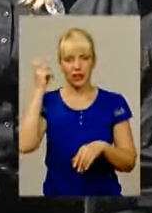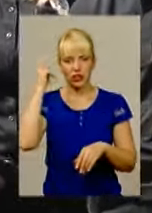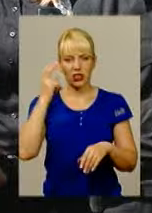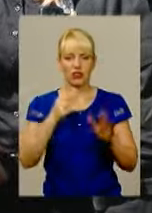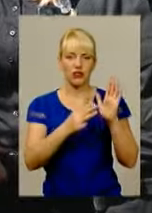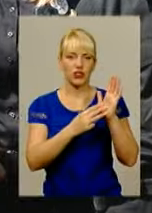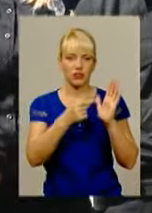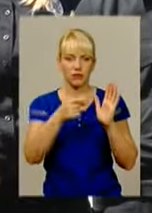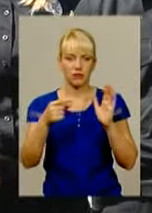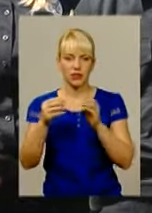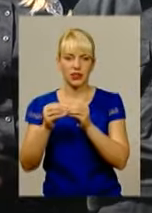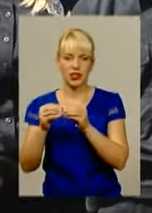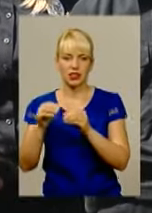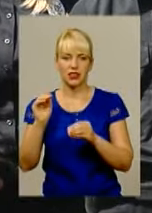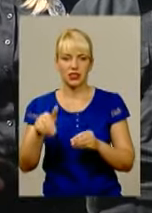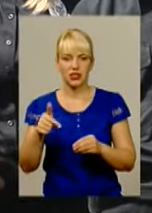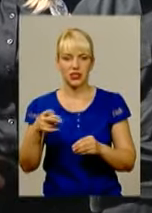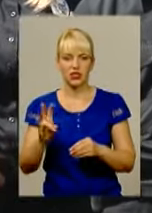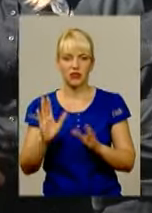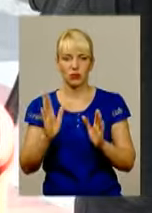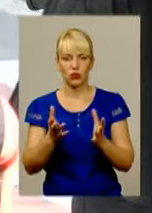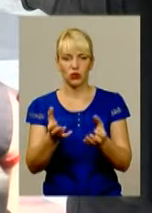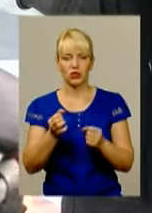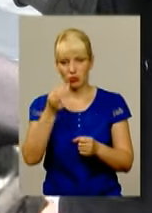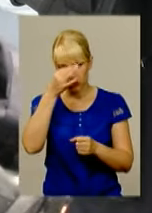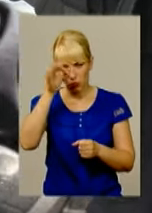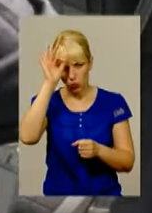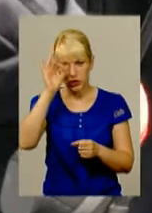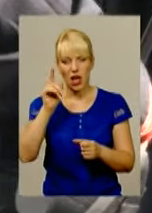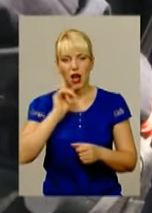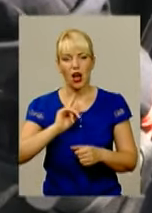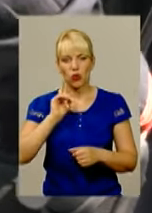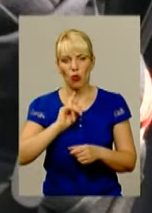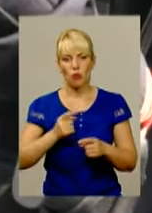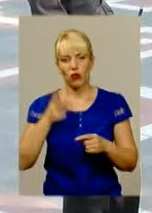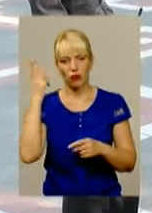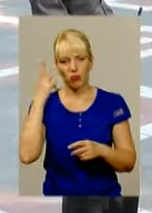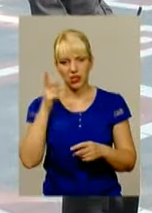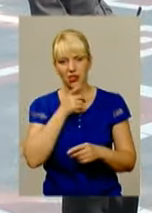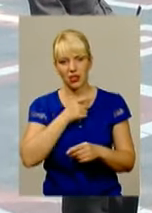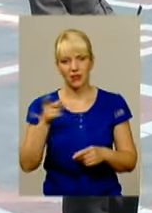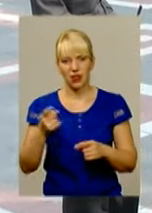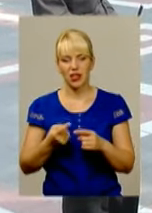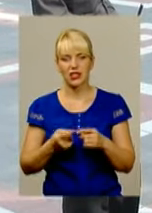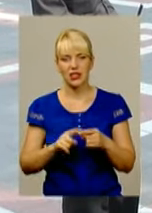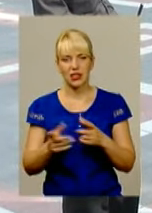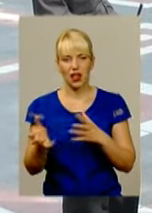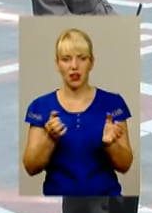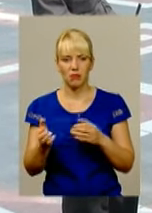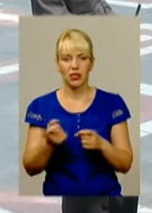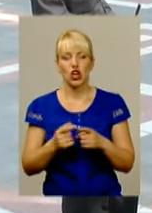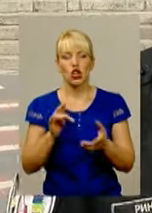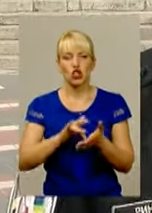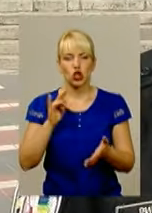тисяч, від 8 до 10 тисяч буде отримувати поліцейський. А допоки в Хмельницькому набір триває, столичні поліцейські своїм майбутнім